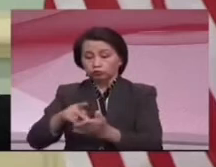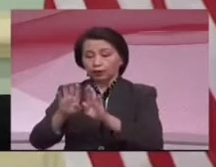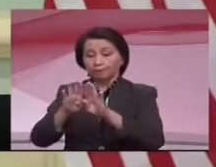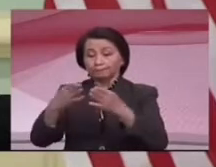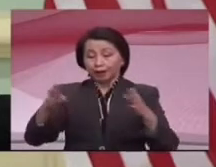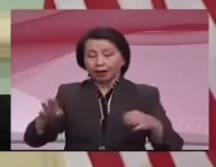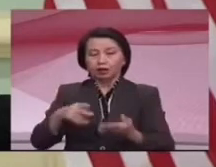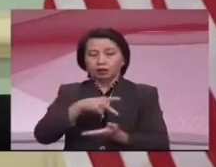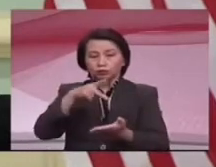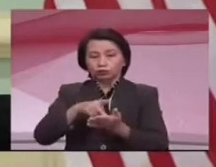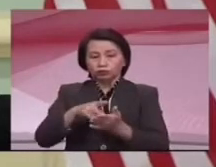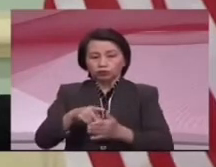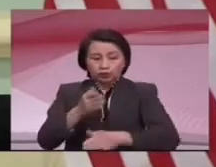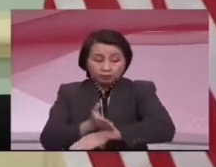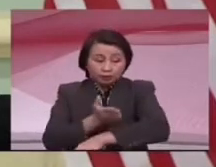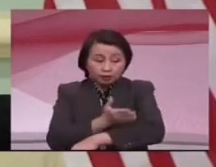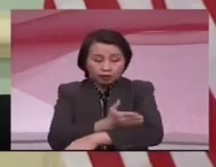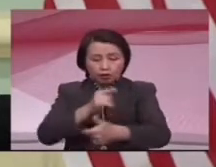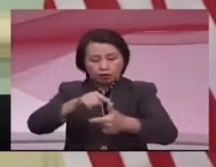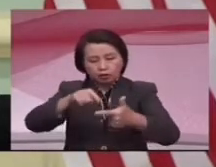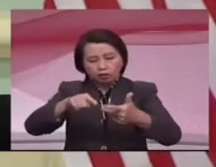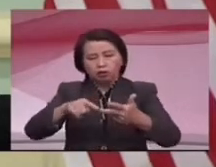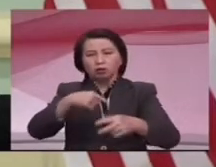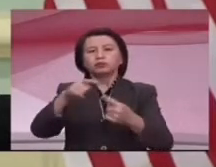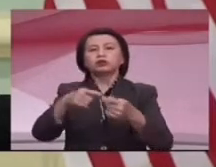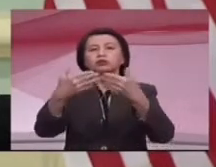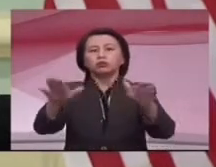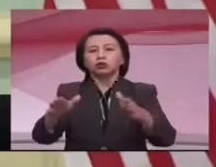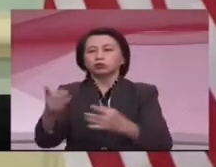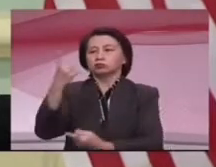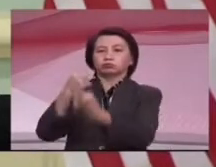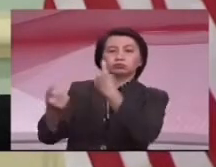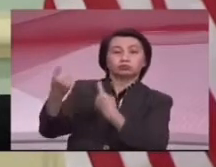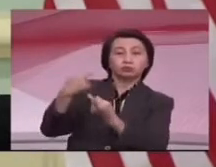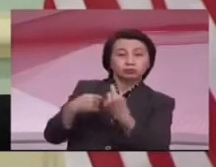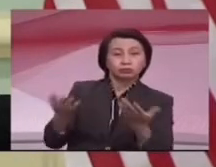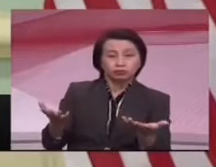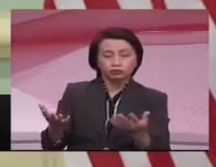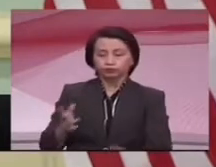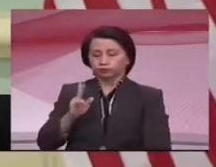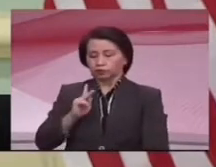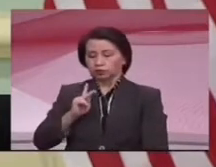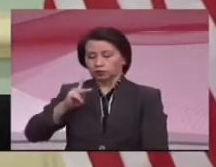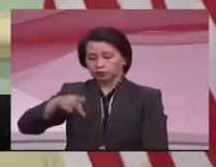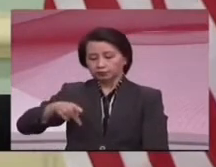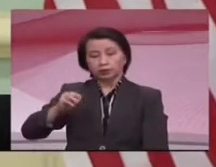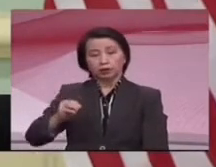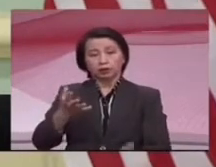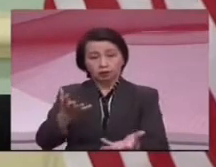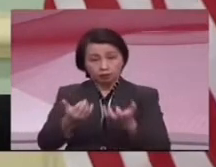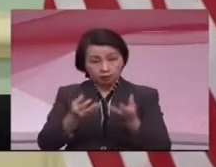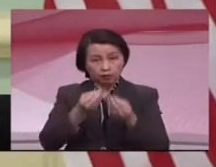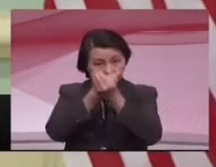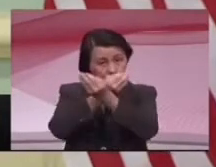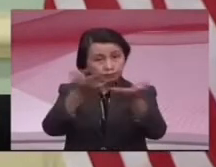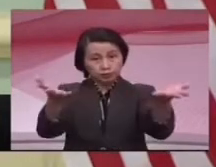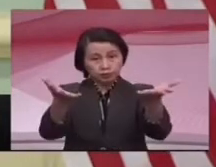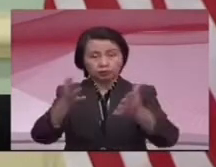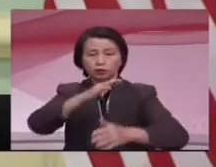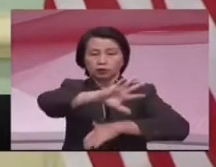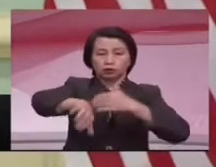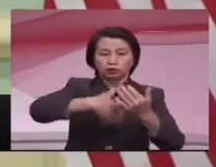pusat perkembangan dan sebagainya boleh dibuka semula ke PM ingin memaklumkan bahwa